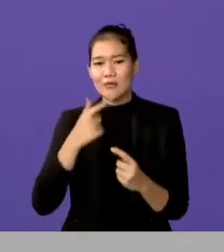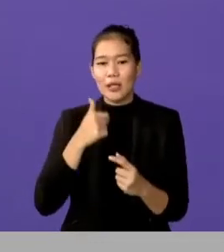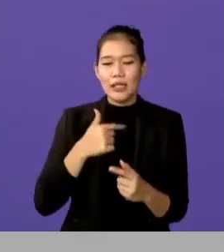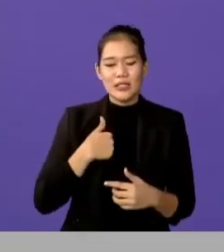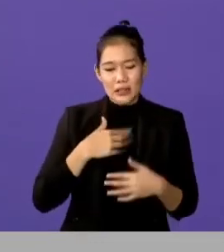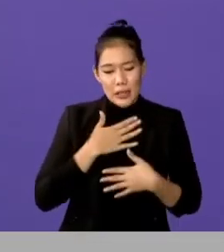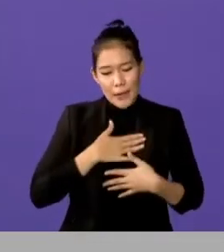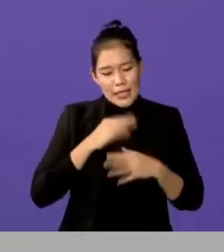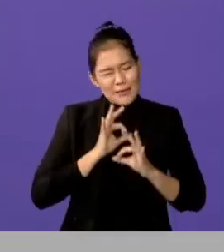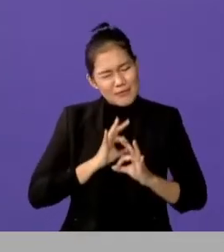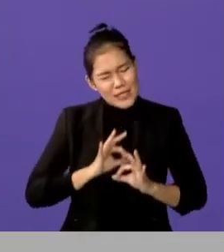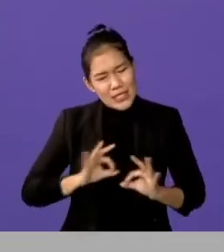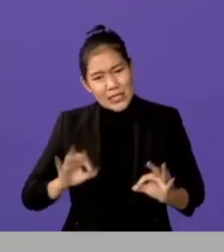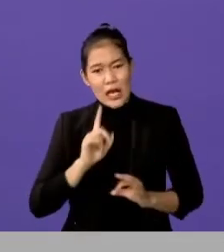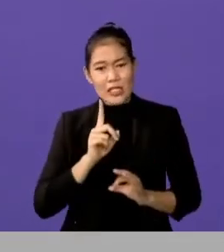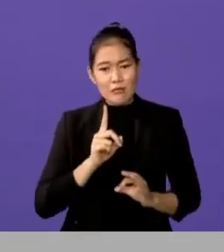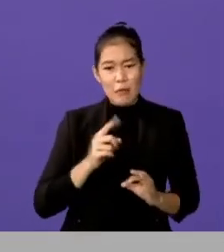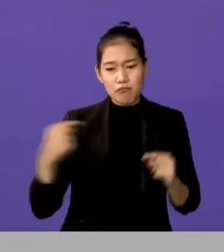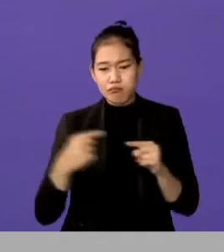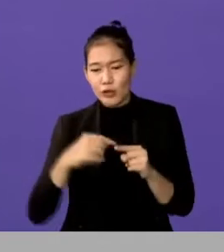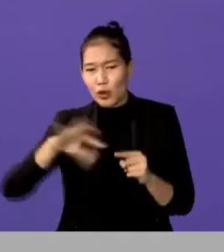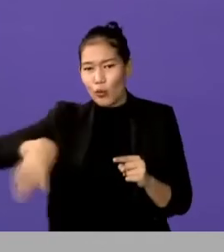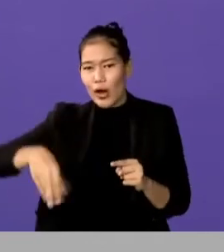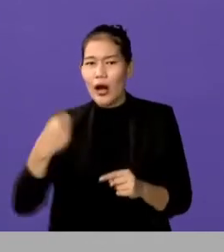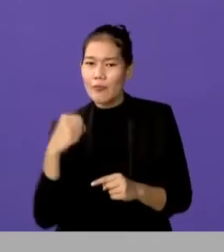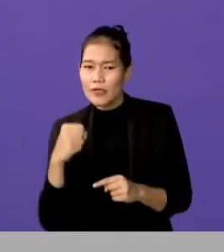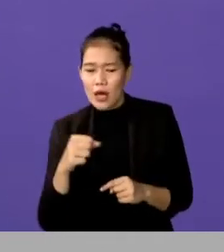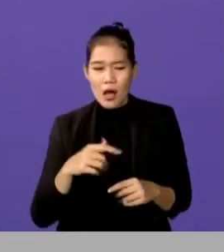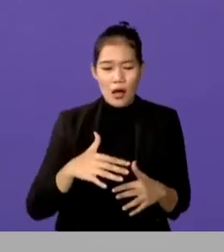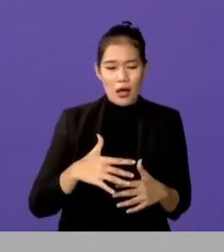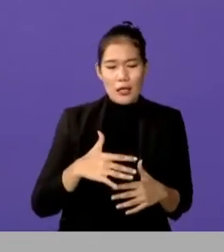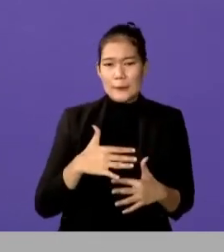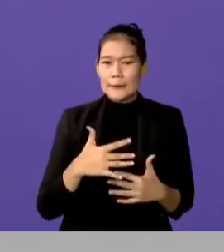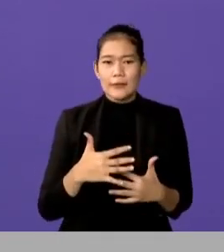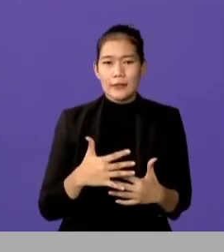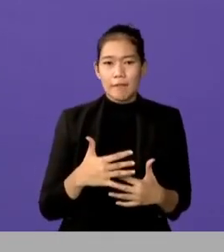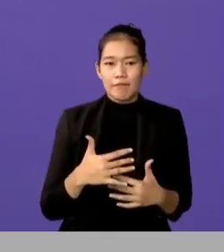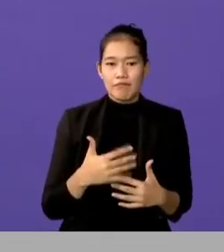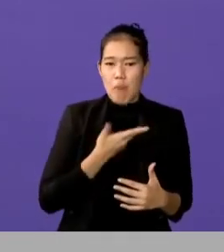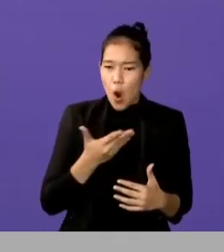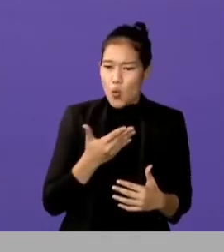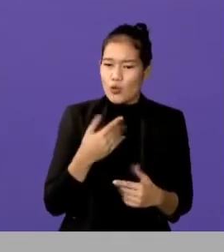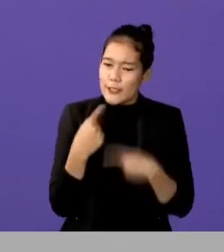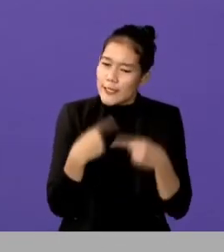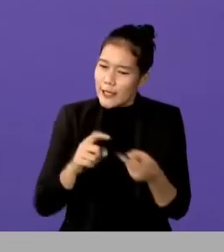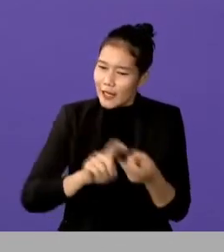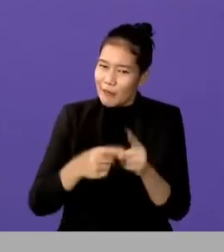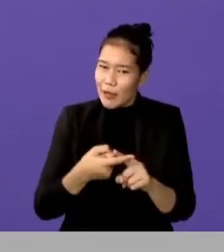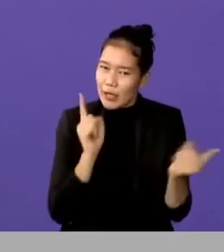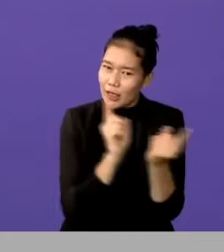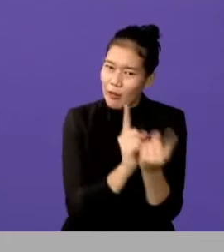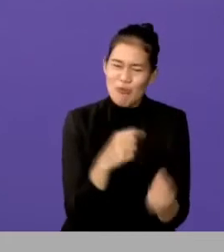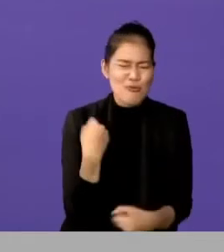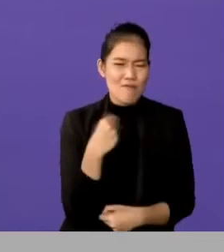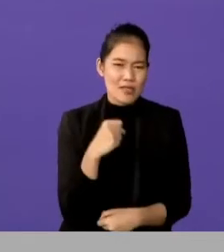kesepian kesepian karena tidak bisa kontak dengan keluarganya lagi tidak bisa bercerai cuma teman-temannya lagi